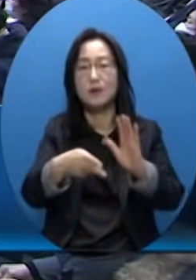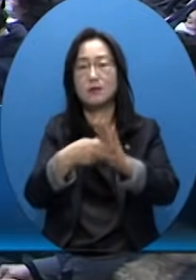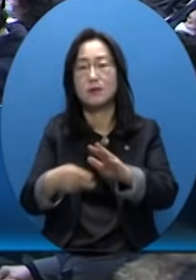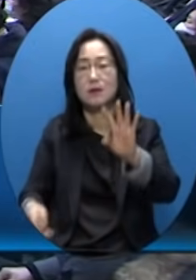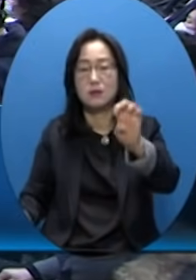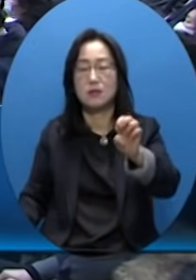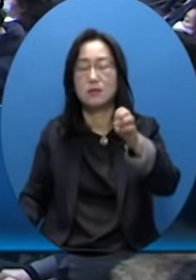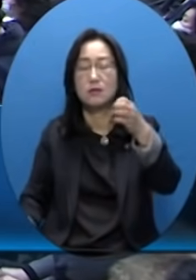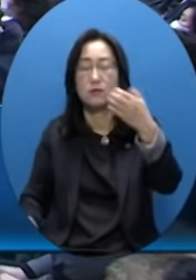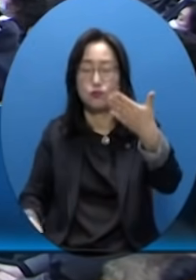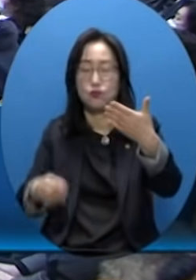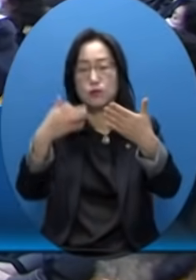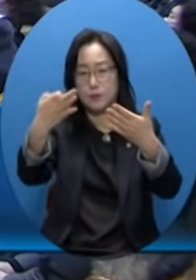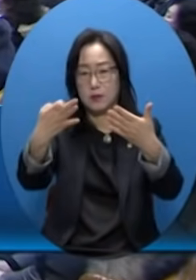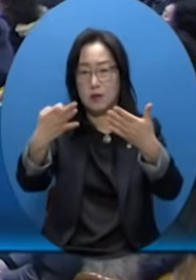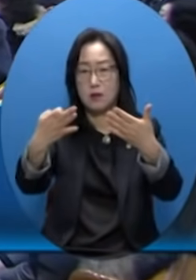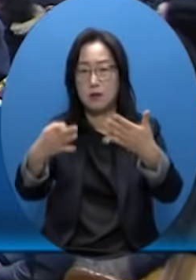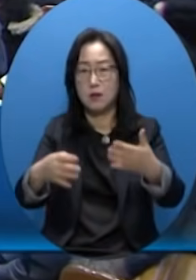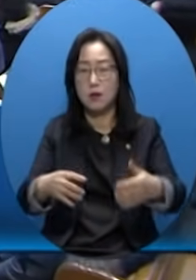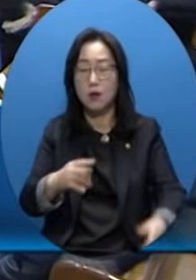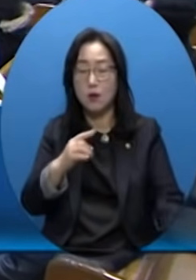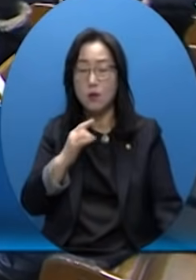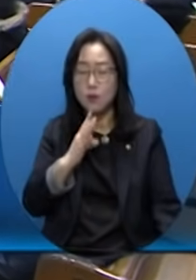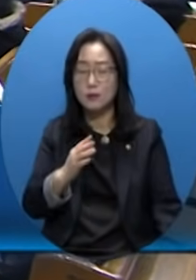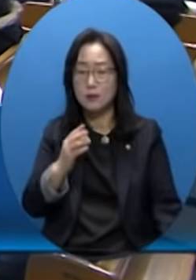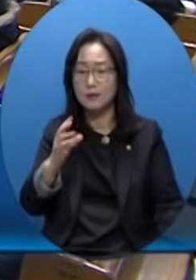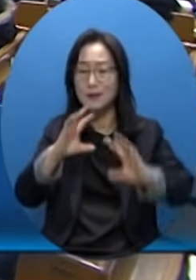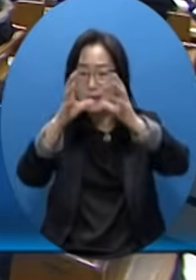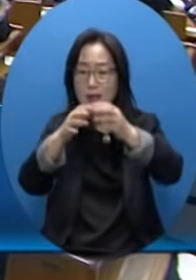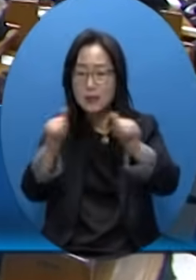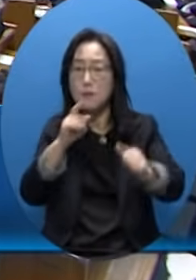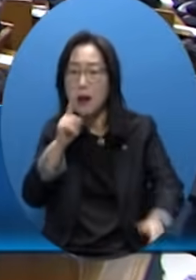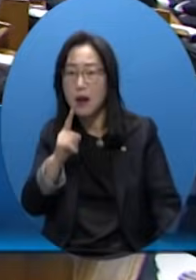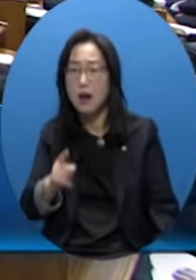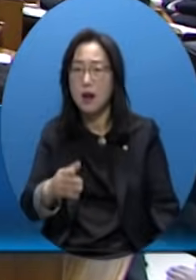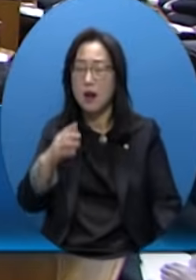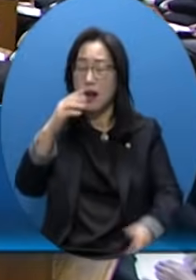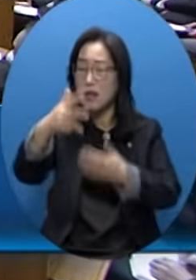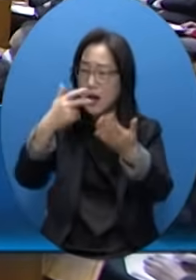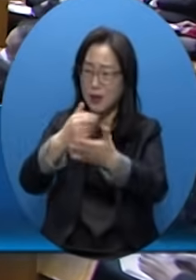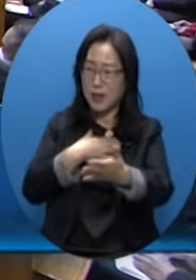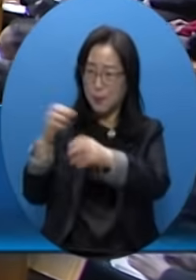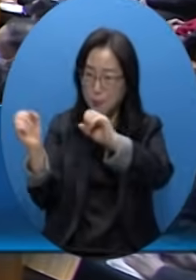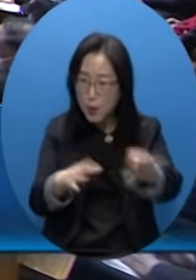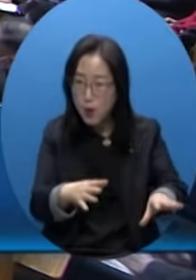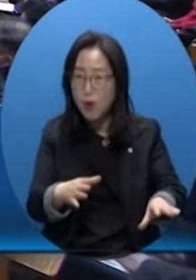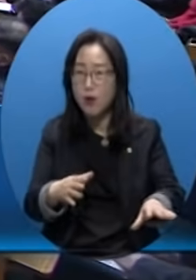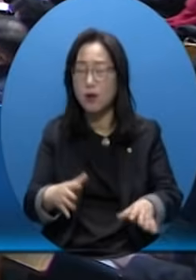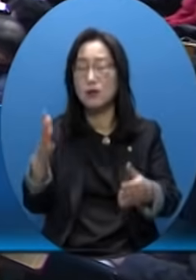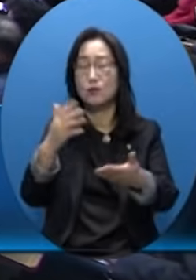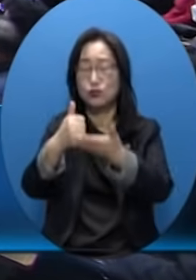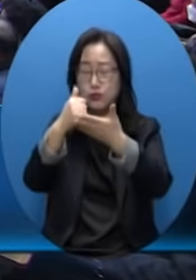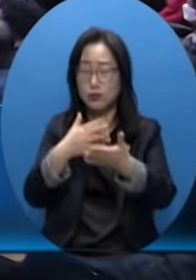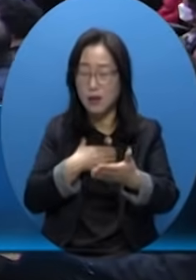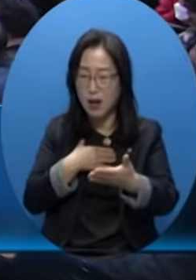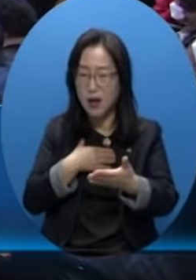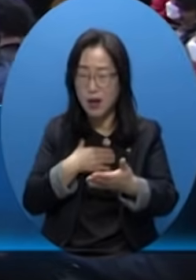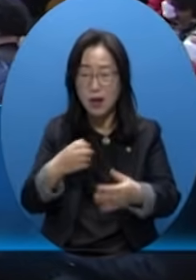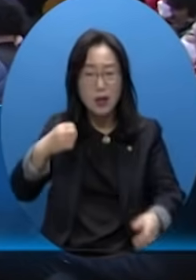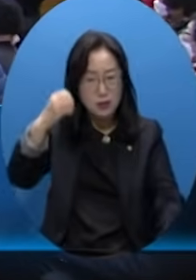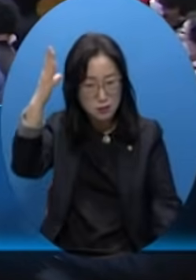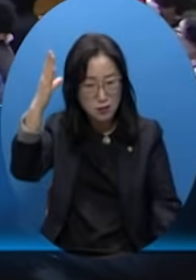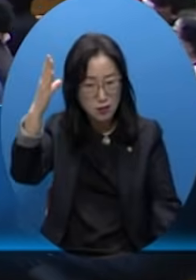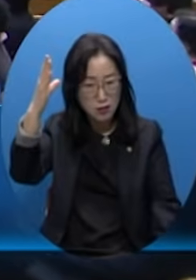스타들은 예와 같이 말씀합니다 오직 시온이 이르기를 얇게 서다를 거리 시며 주께서 나를 이전